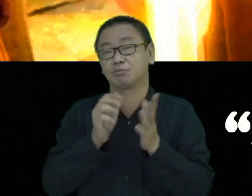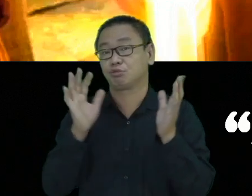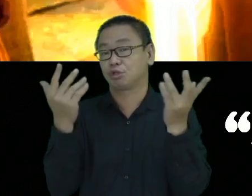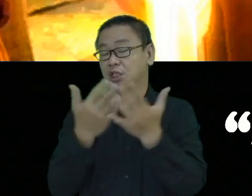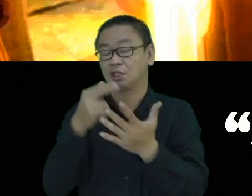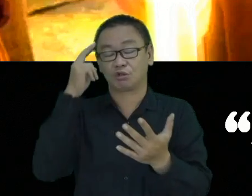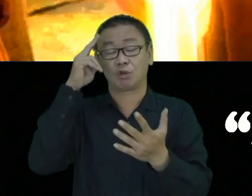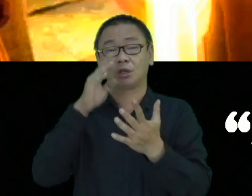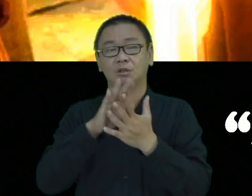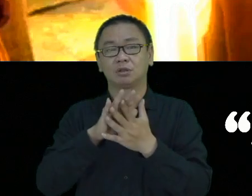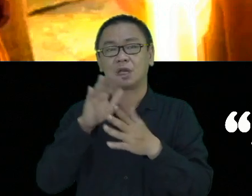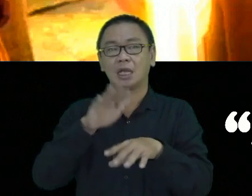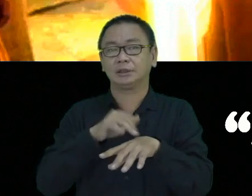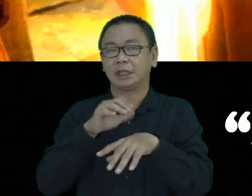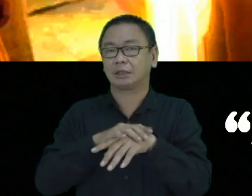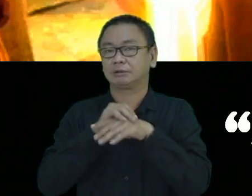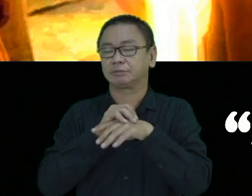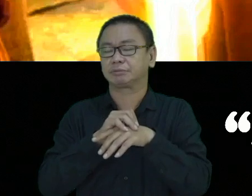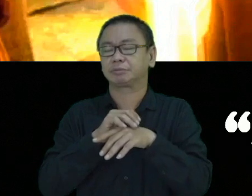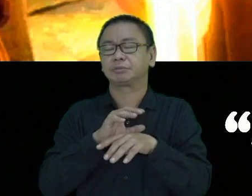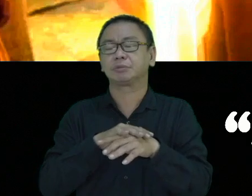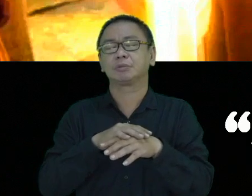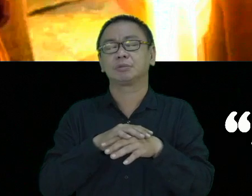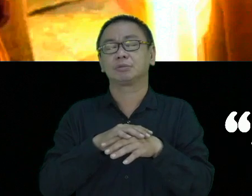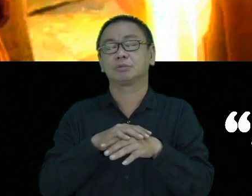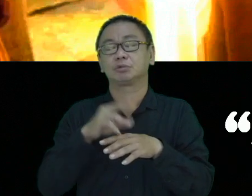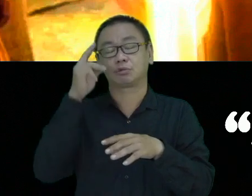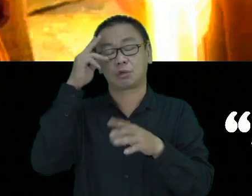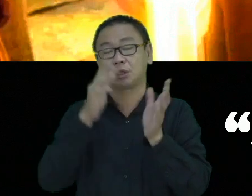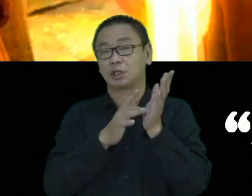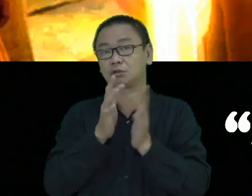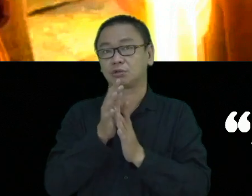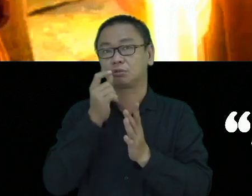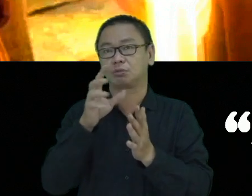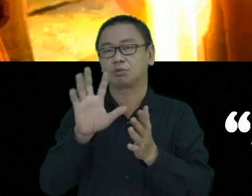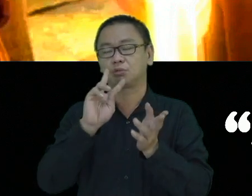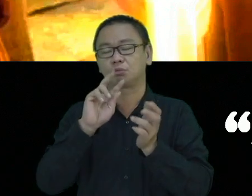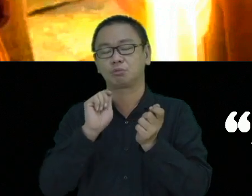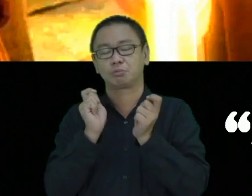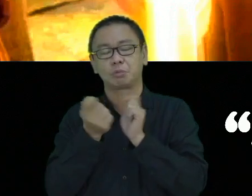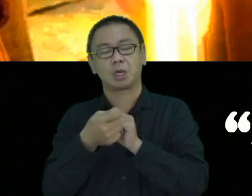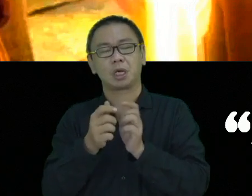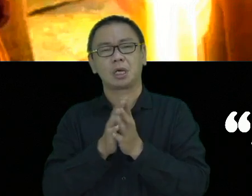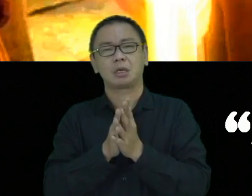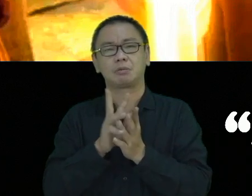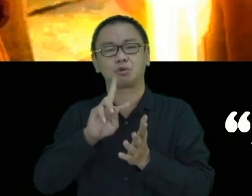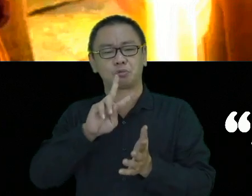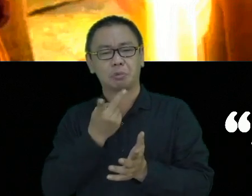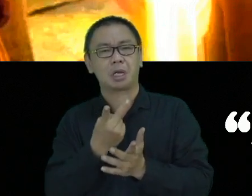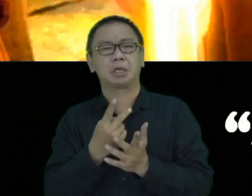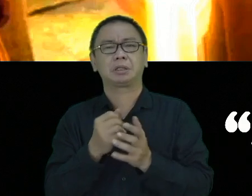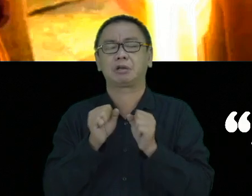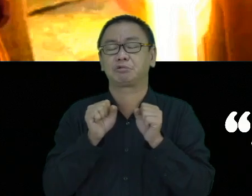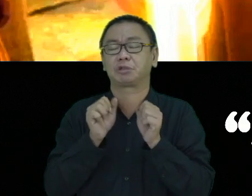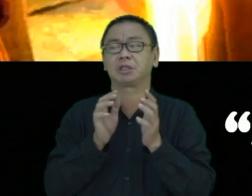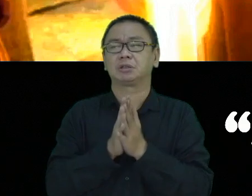kemudian diajak oleh Tuhan Yesus mengubah ketakutan untuk menerima selamat dan damai Allah.